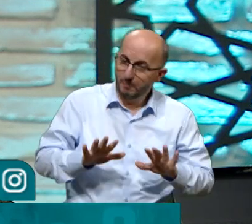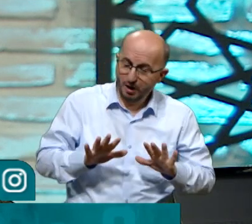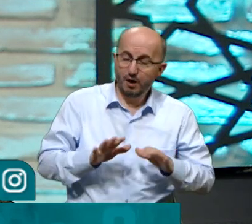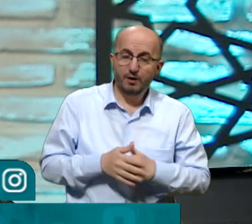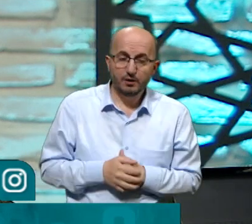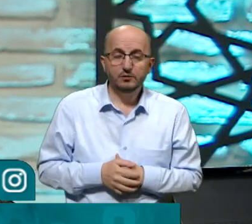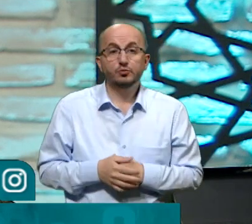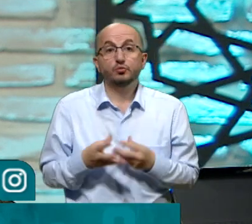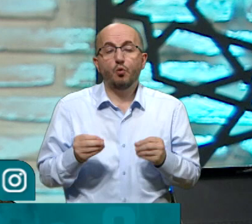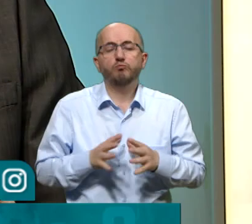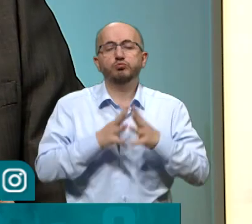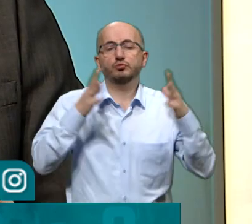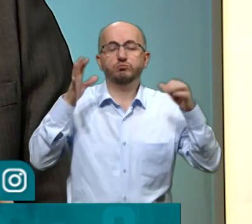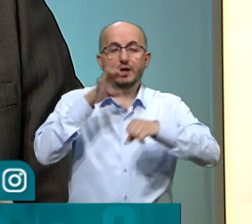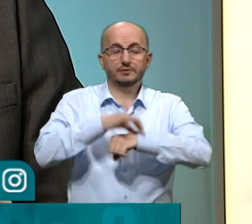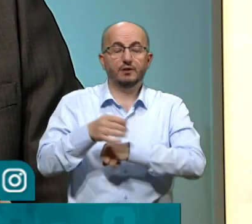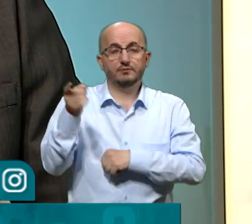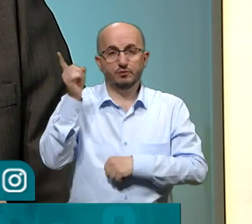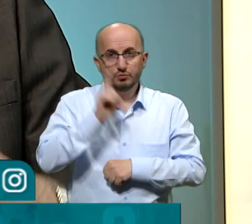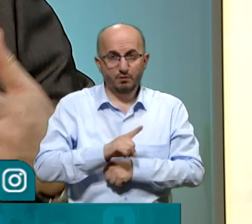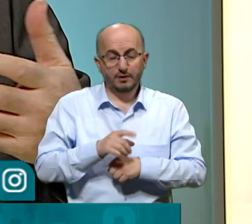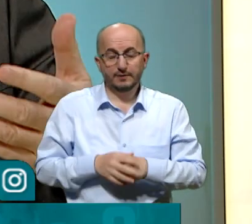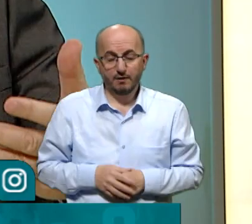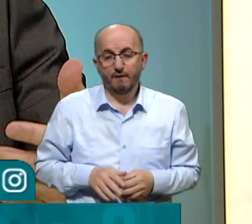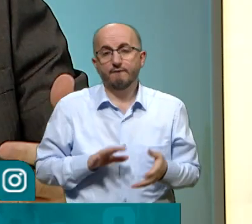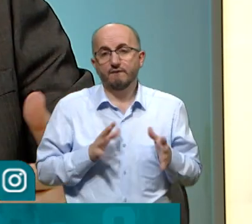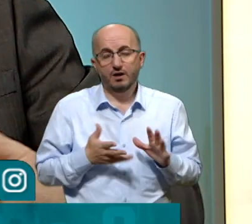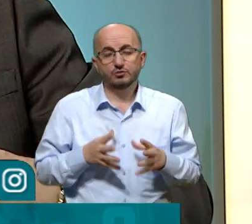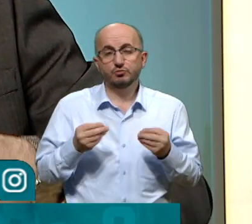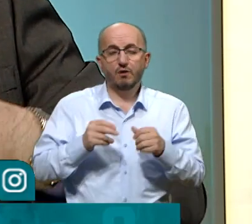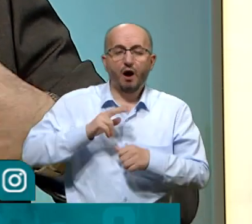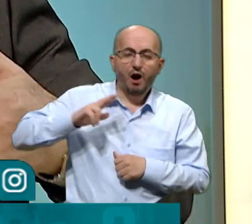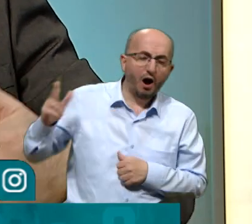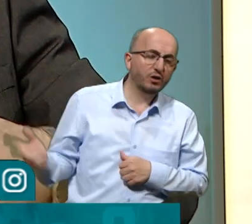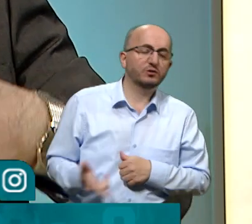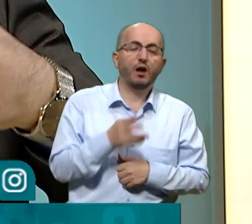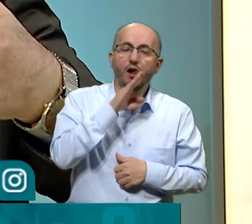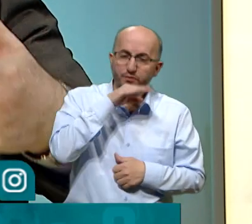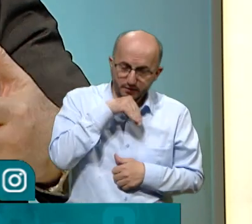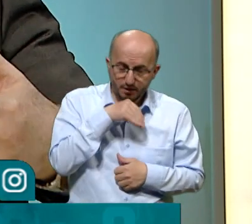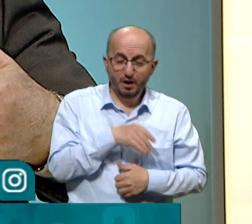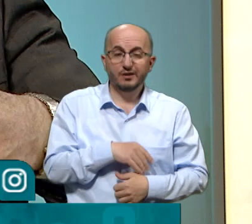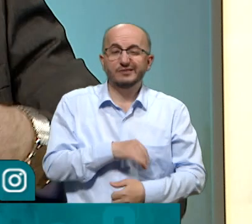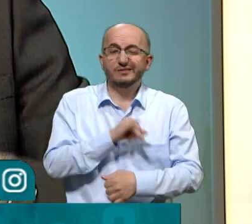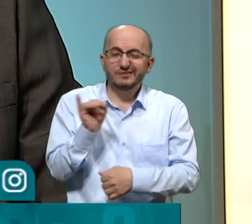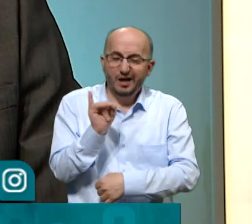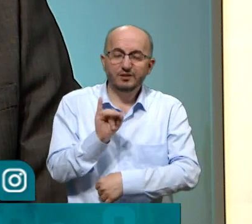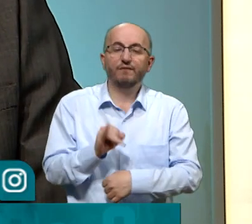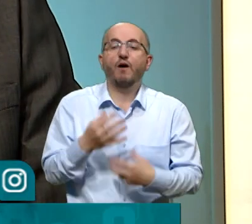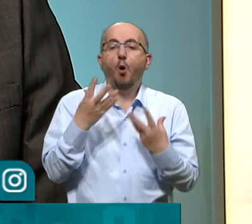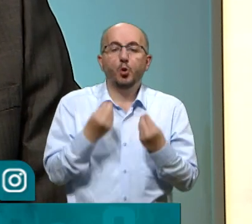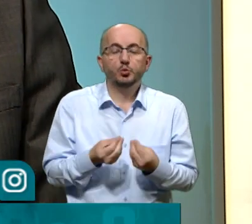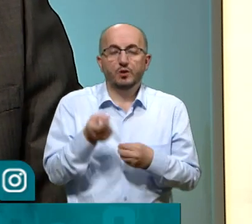abla çok büyük bir hastalıktan dolayı ve altta çok aşırı şekilde ihtiyar ve bünye olarak zayıf